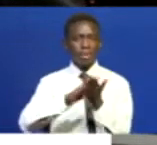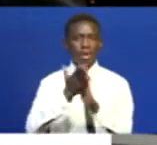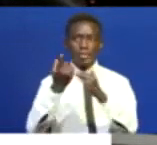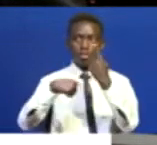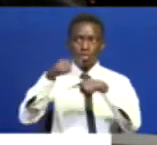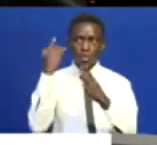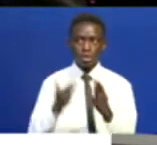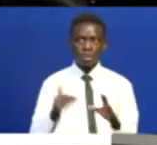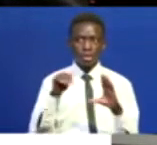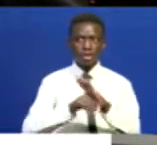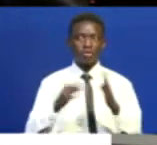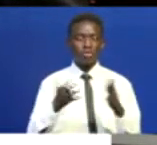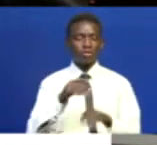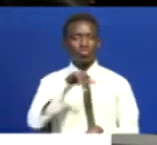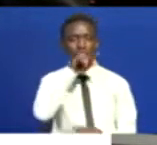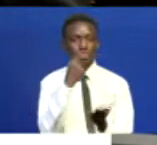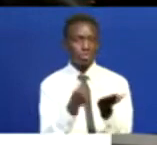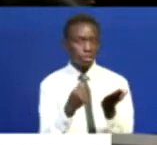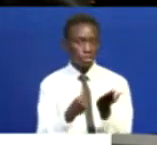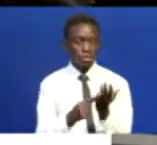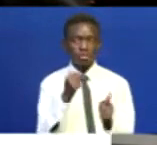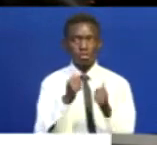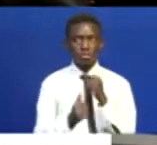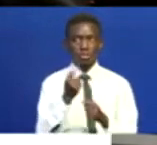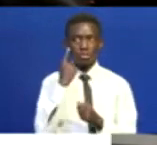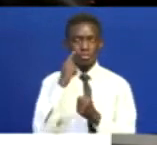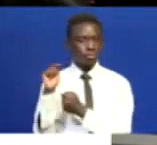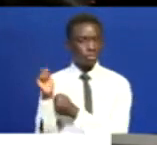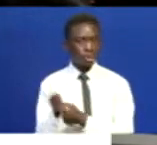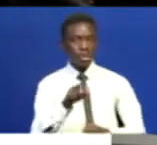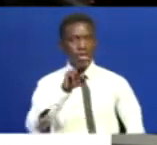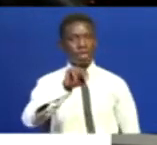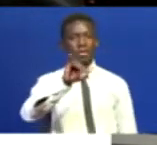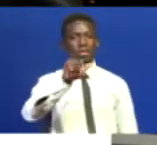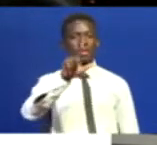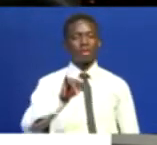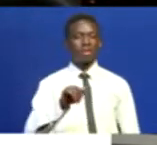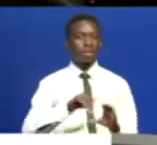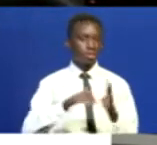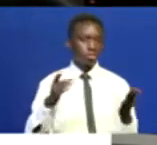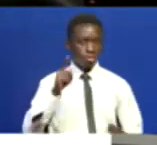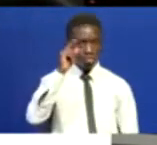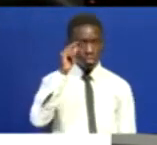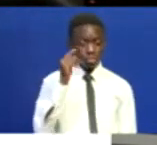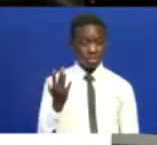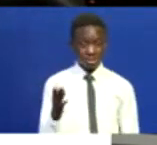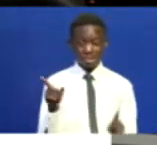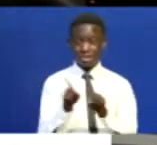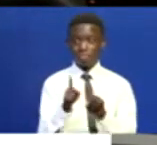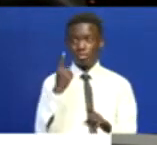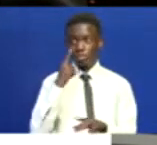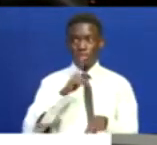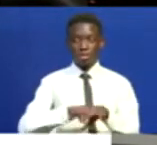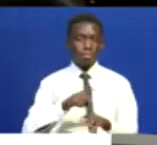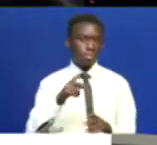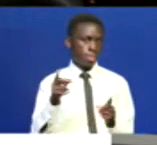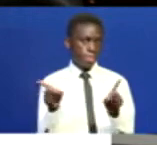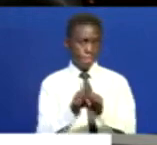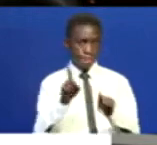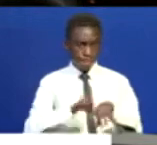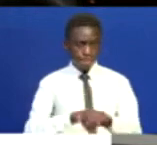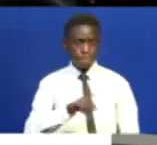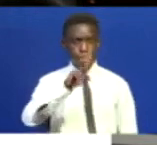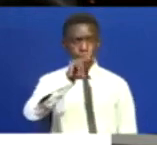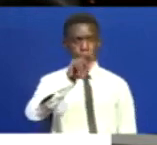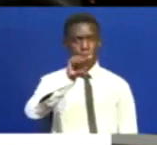shirika la ndege la Uganda yaliyochezwa kwenye uwanja wa Gofu wa Nyali, kaunti ya Mombasa. Wakati wa karaoke madhu alishinda